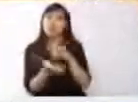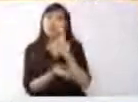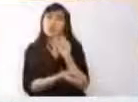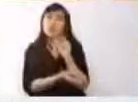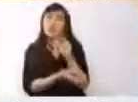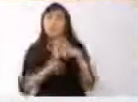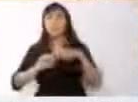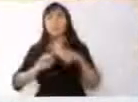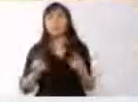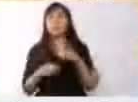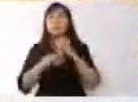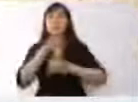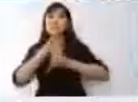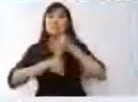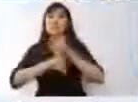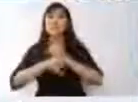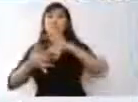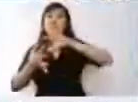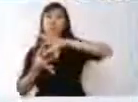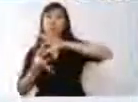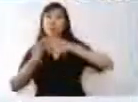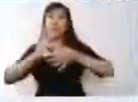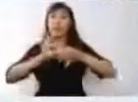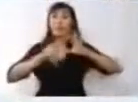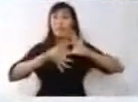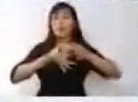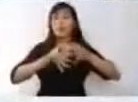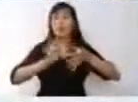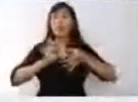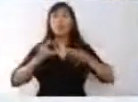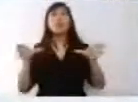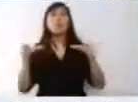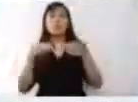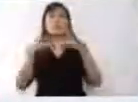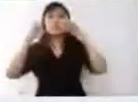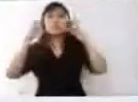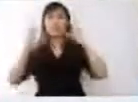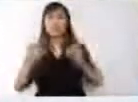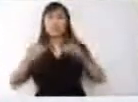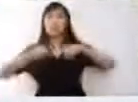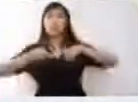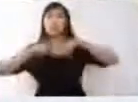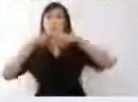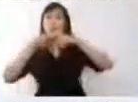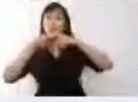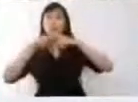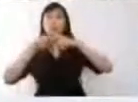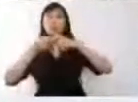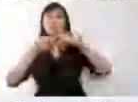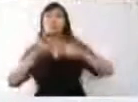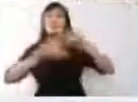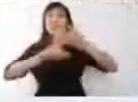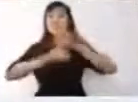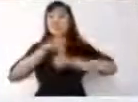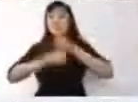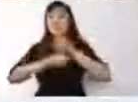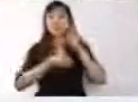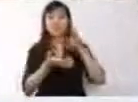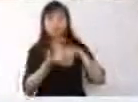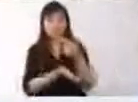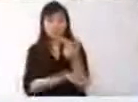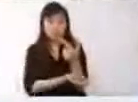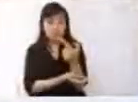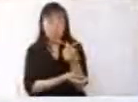games, particularly po yung opening at closing ceremonies. Alam po natin na medyo very extravagant po, ano, usually